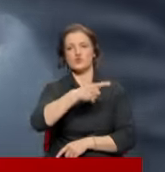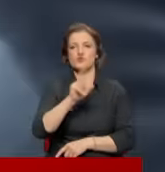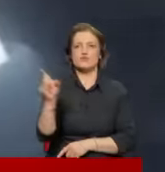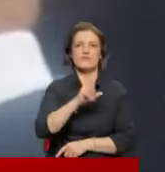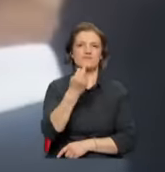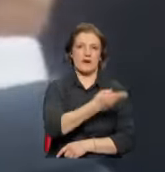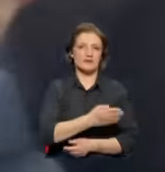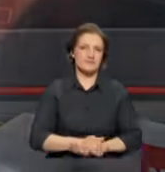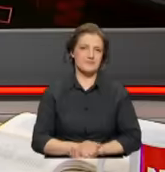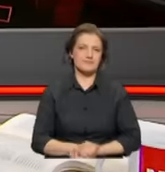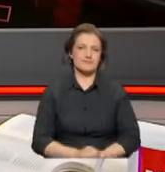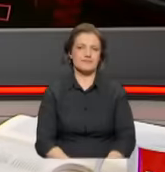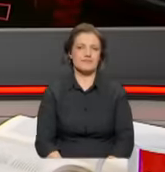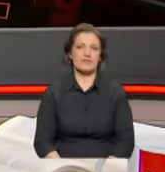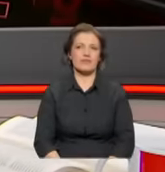verdi.